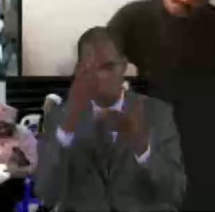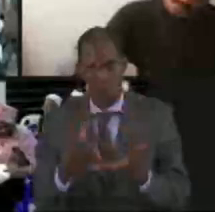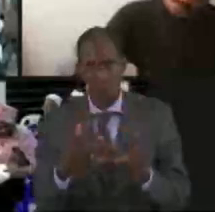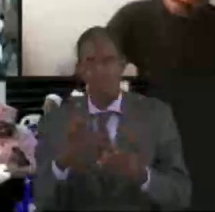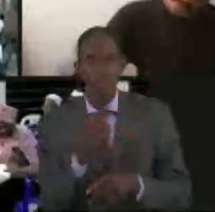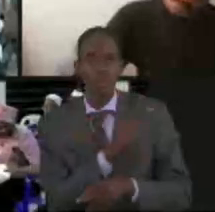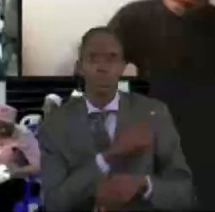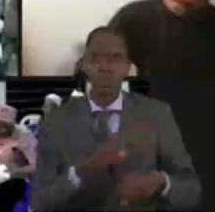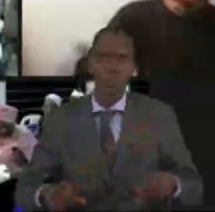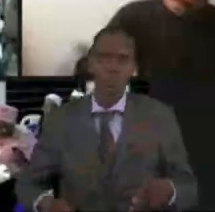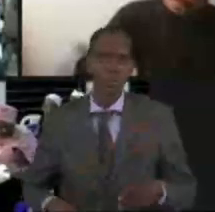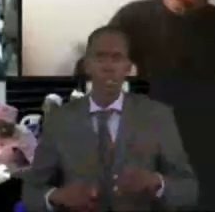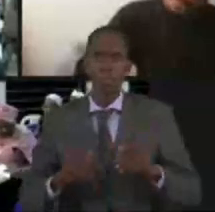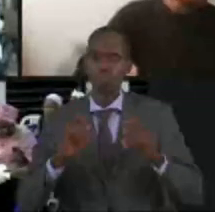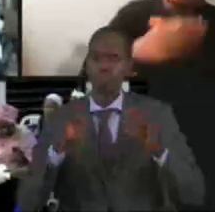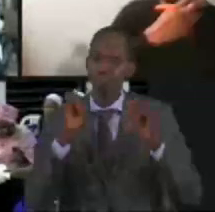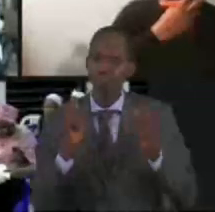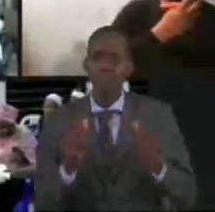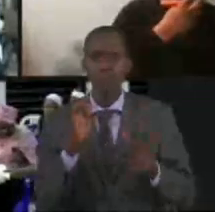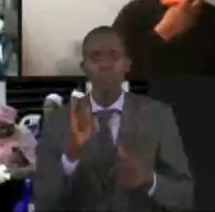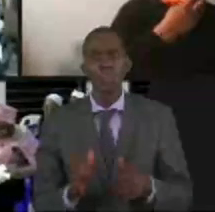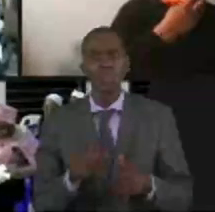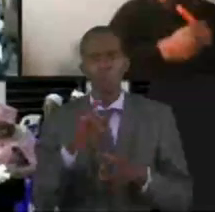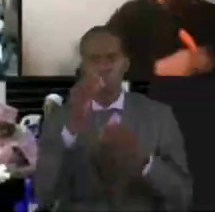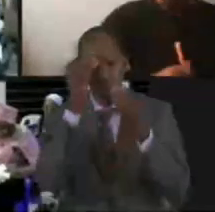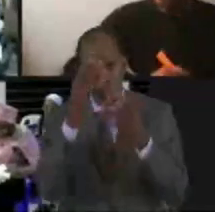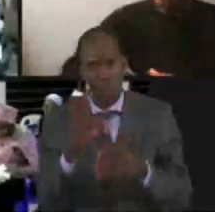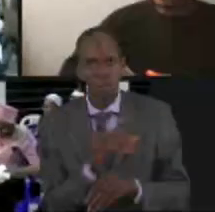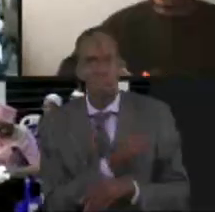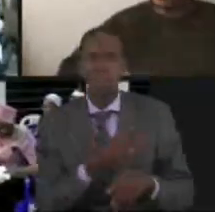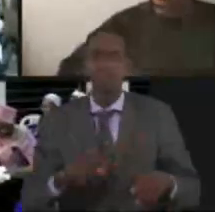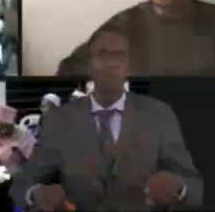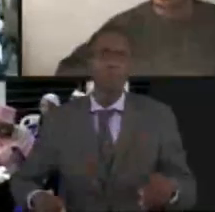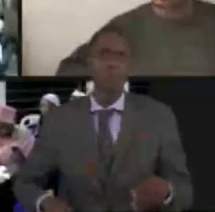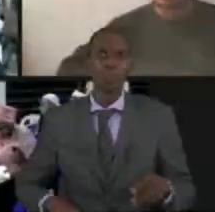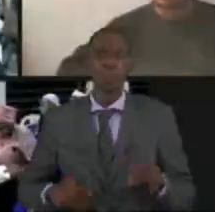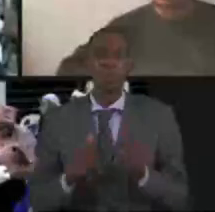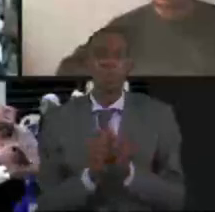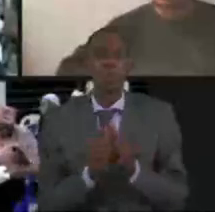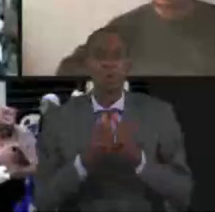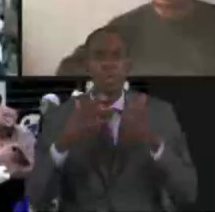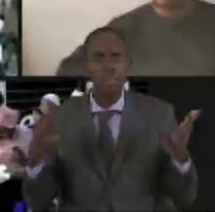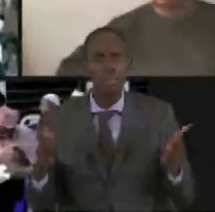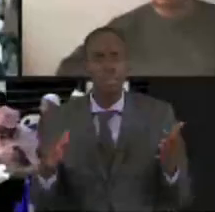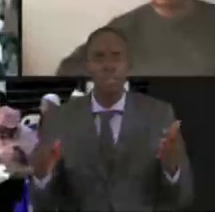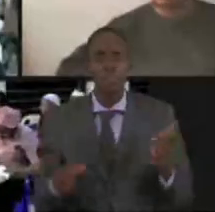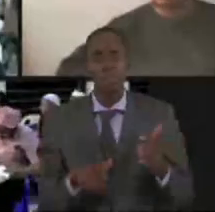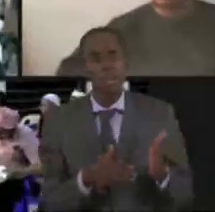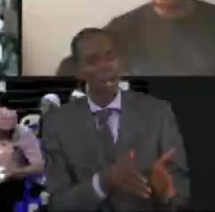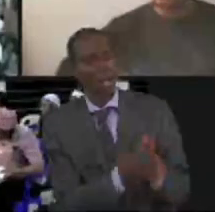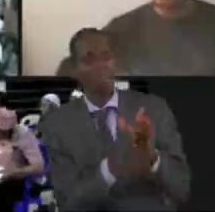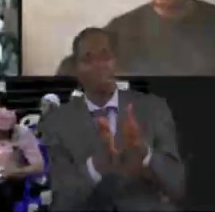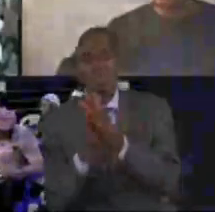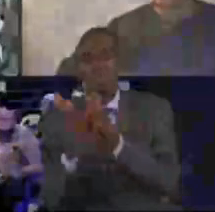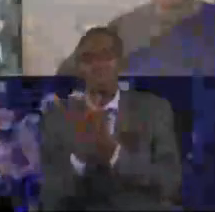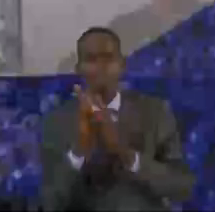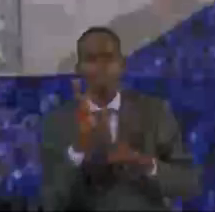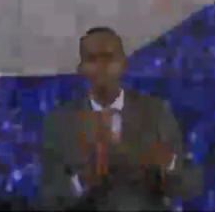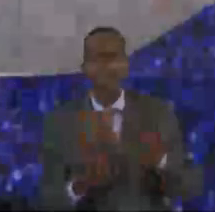Il a obéi au Seigneur, promptement. Il a obéi au Seigneur, sans